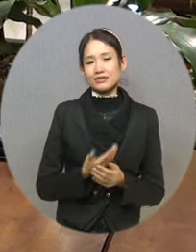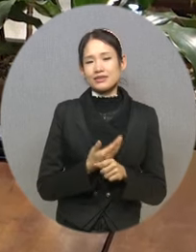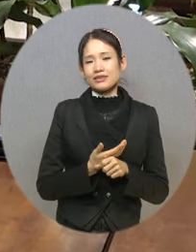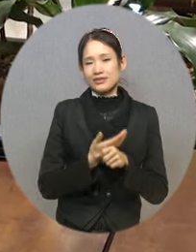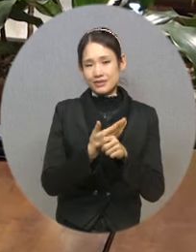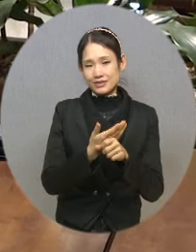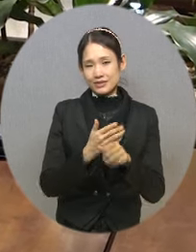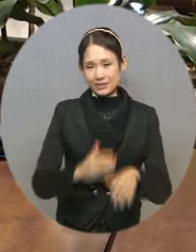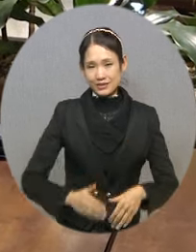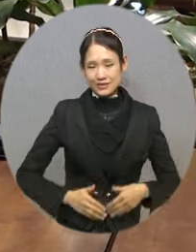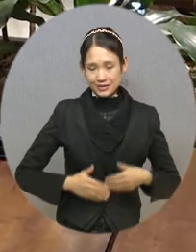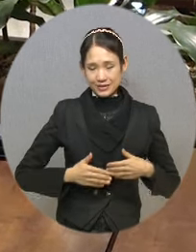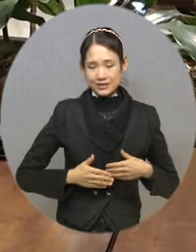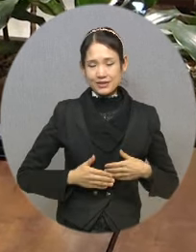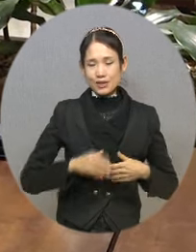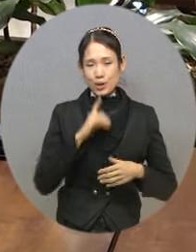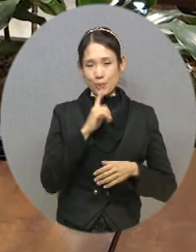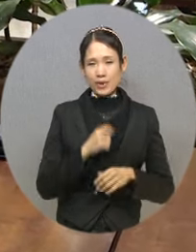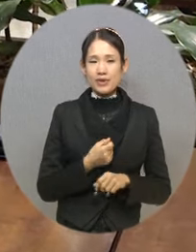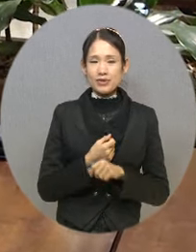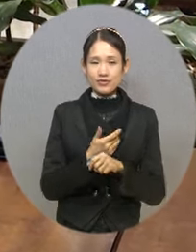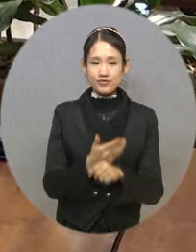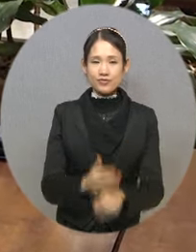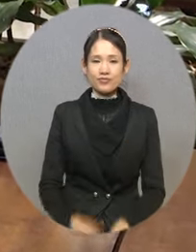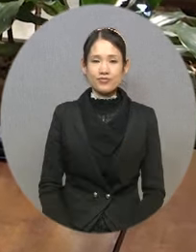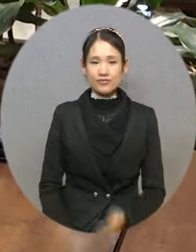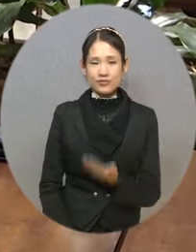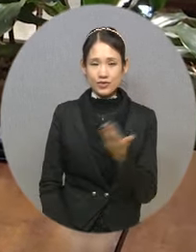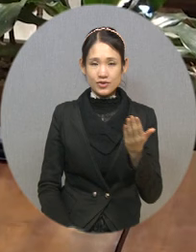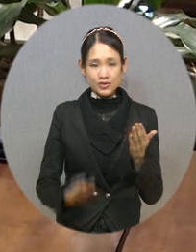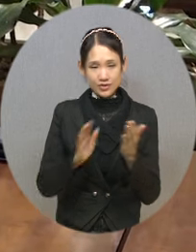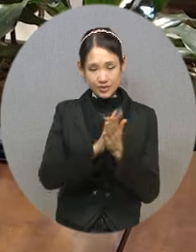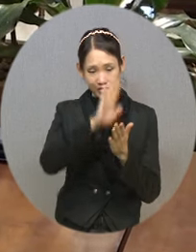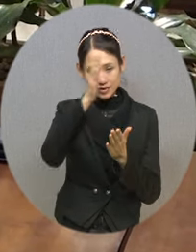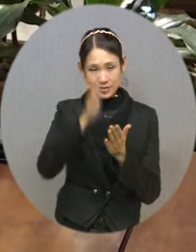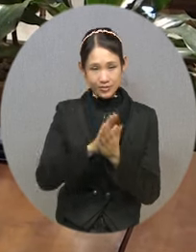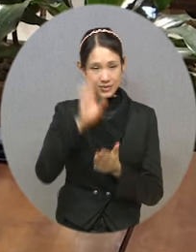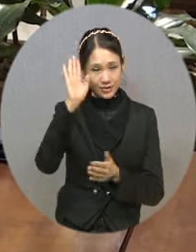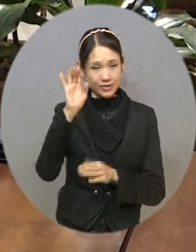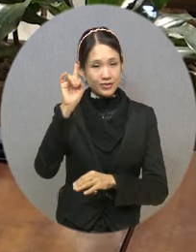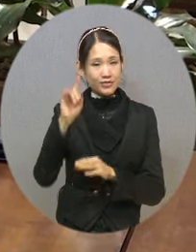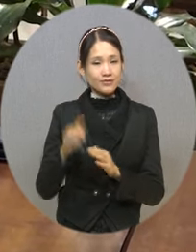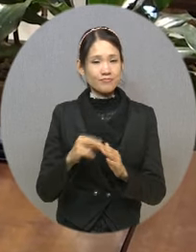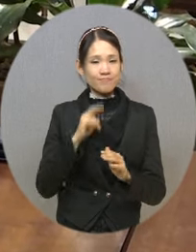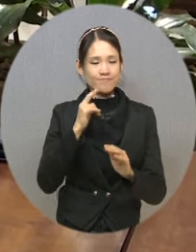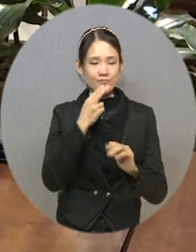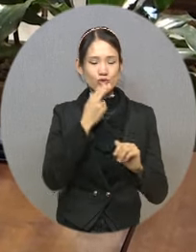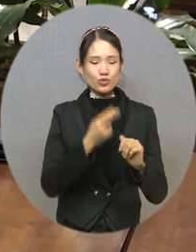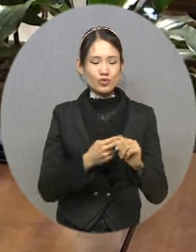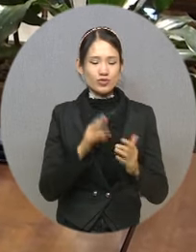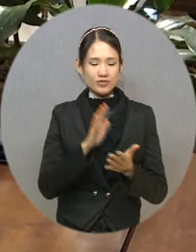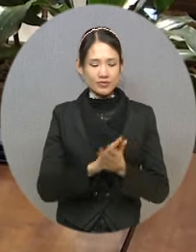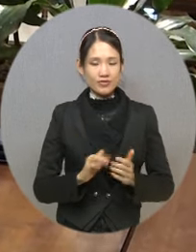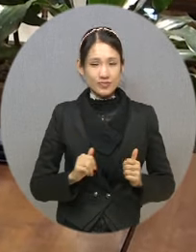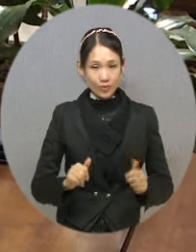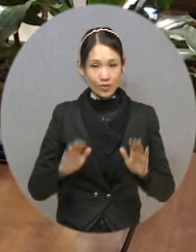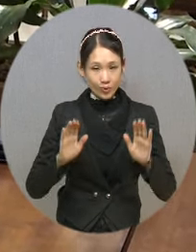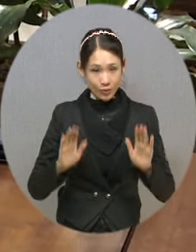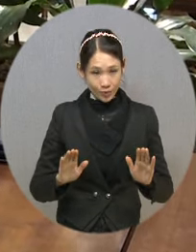따스한 메시지입니다. 여러분들의 찬란한 미래와 내일을 향한 도전과 열정